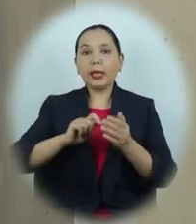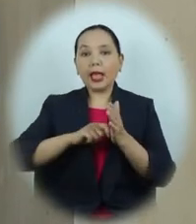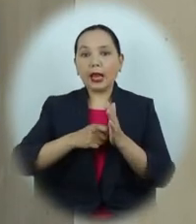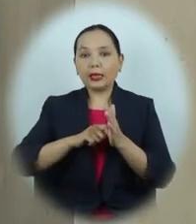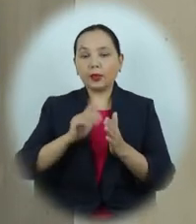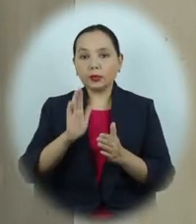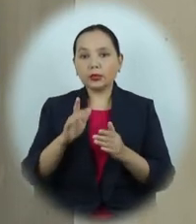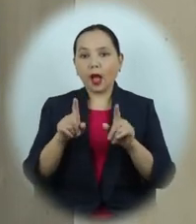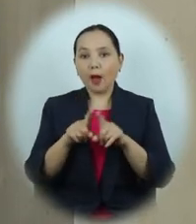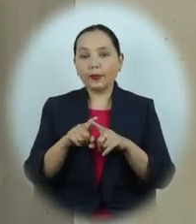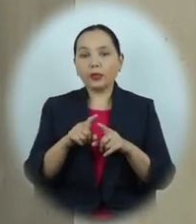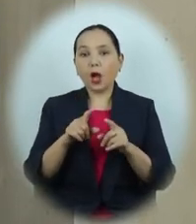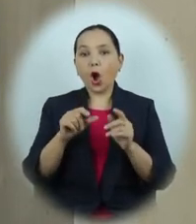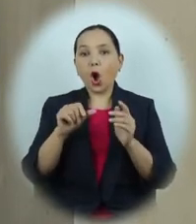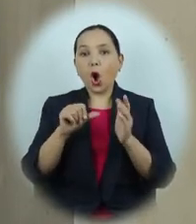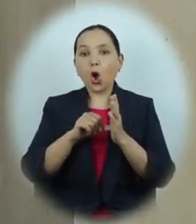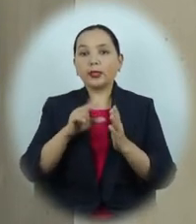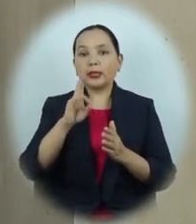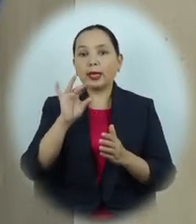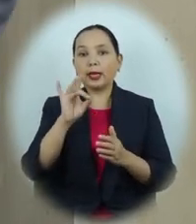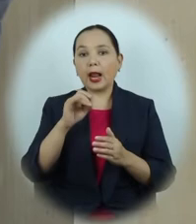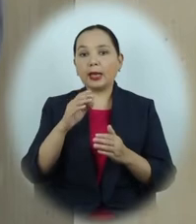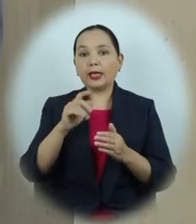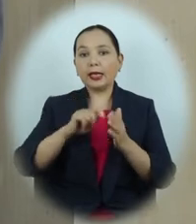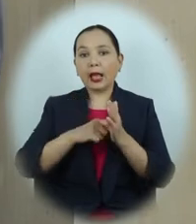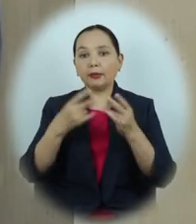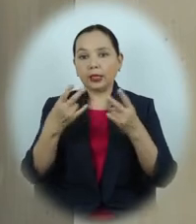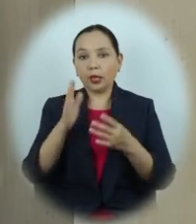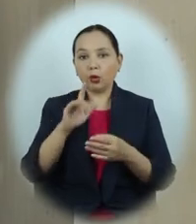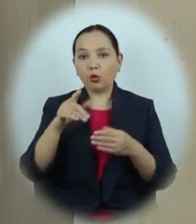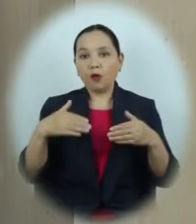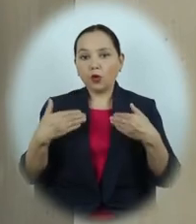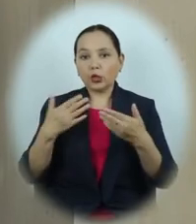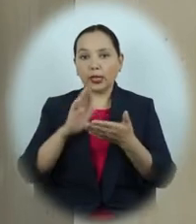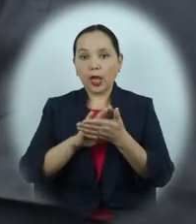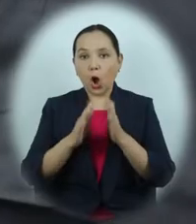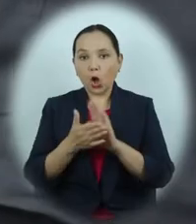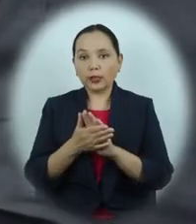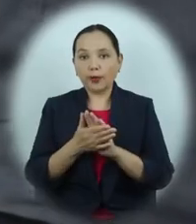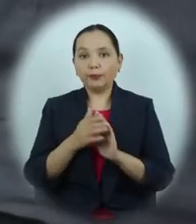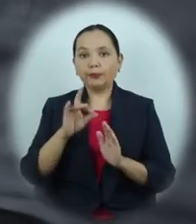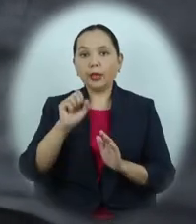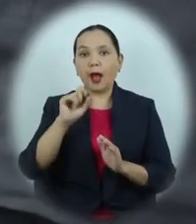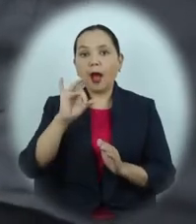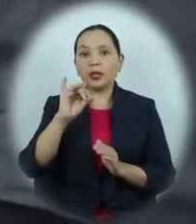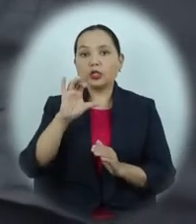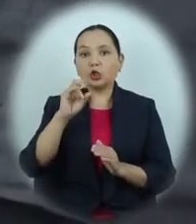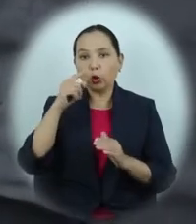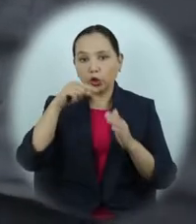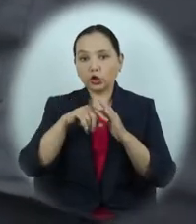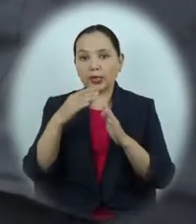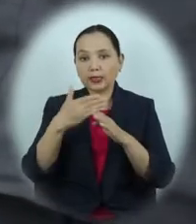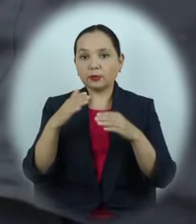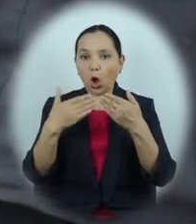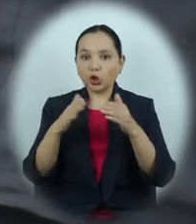Kalitimiz hamda 6 qirrali kalitlarimiz kerak bo'ladi. Bulardan foydalangan holda Aristonni ichki